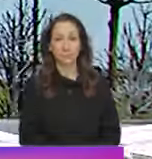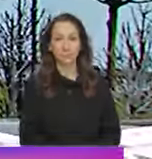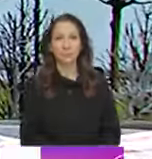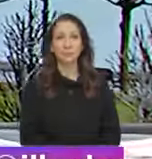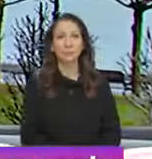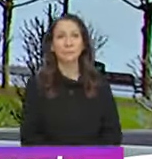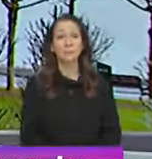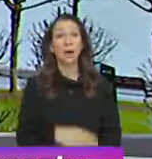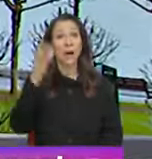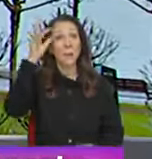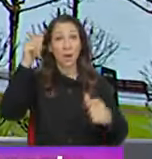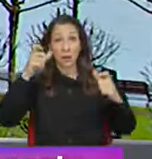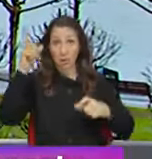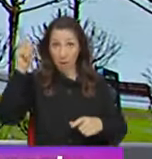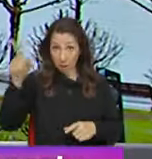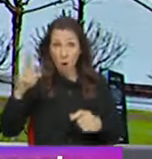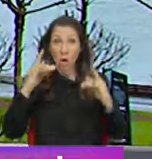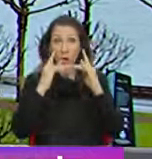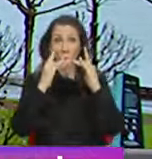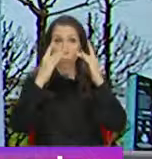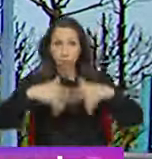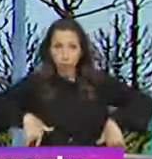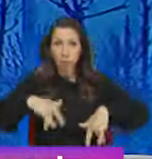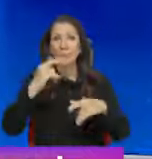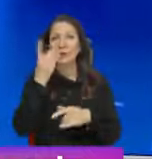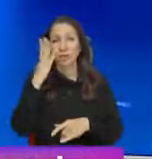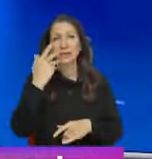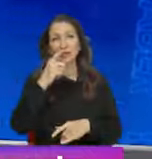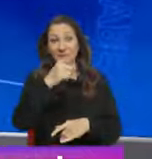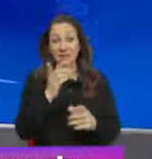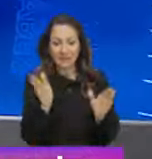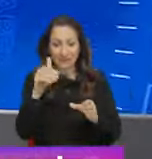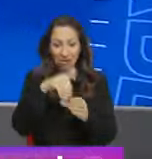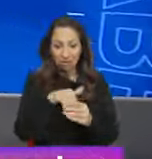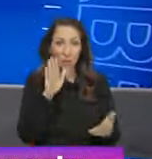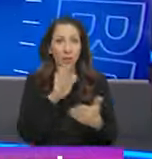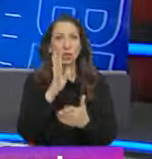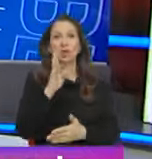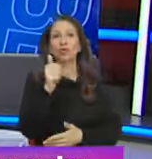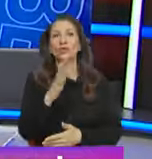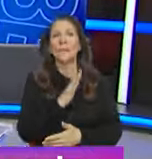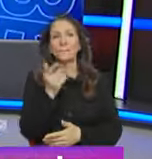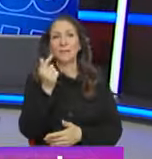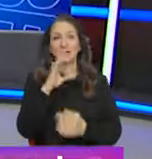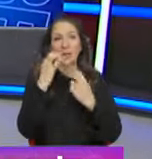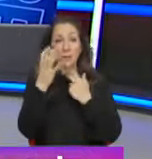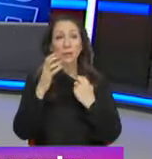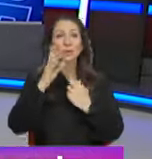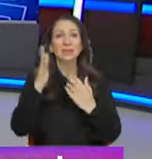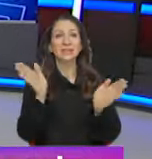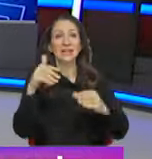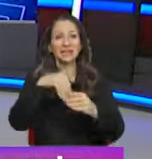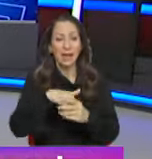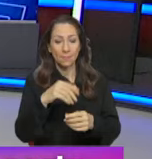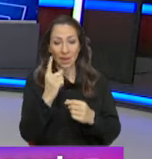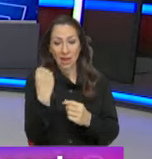oluştu Amerika Birleşik Devletleri'nde de köprü çöktü birazdan görüntüsünü izleyeceksin Sandığa 4 gün kala birazdan Verelim bu haberi Sandığa 4 gün